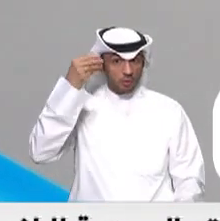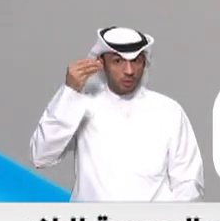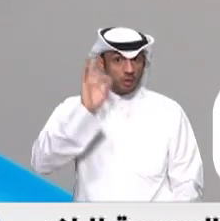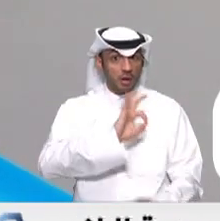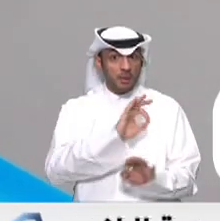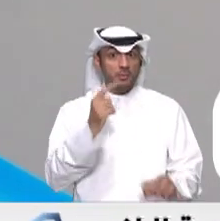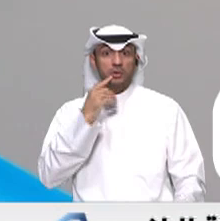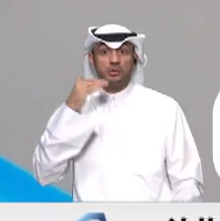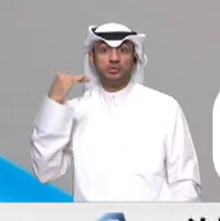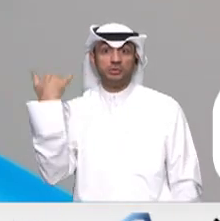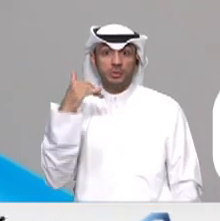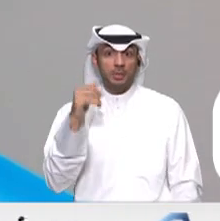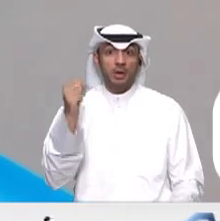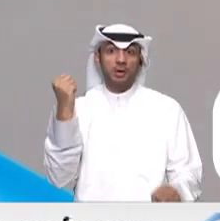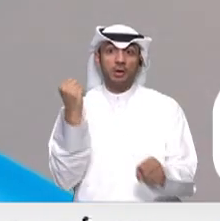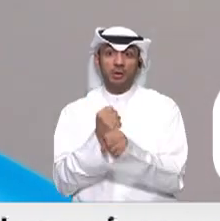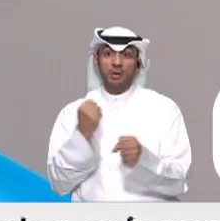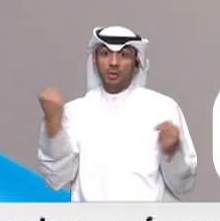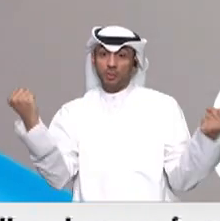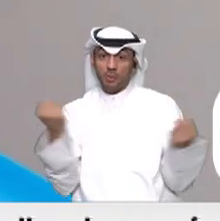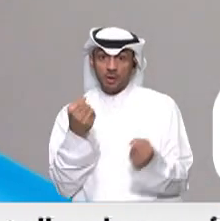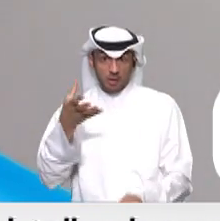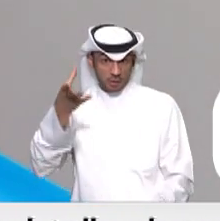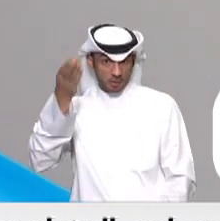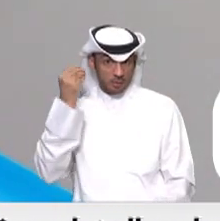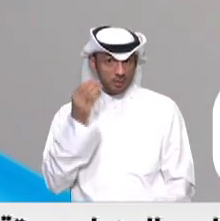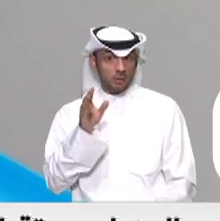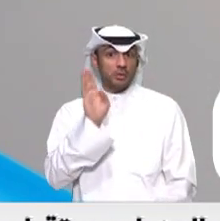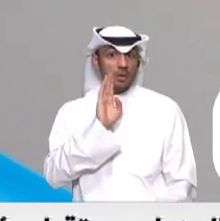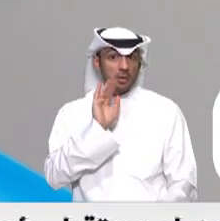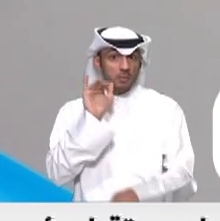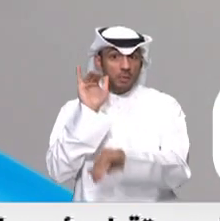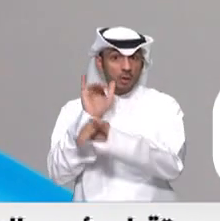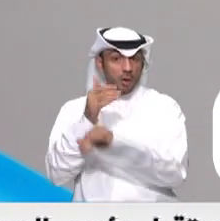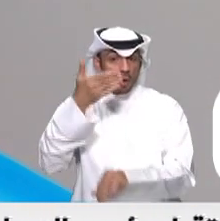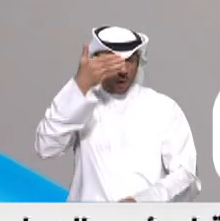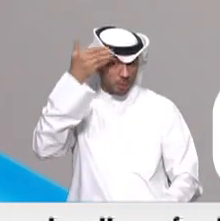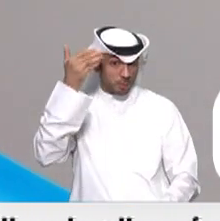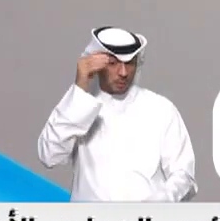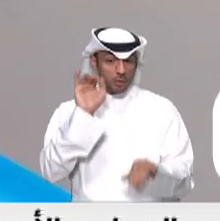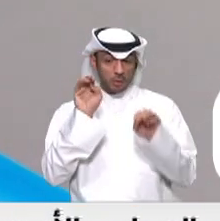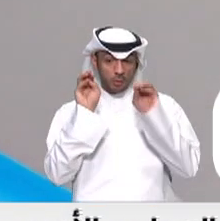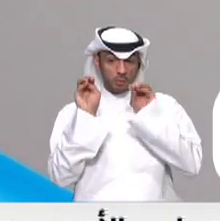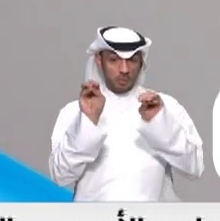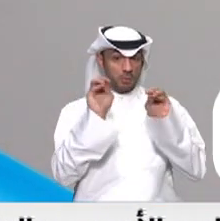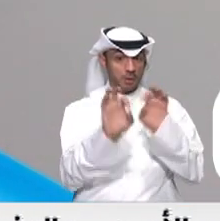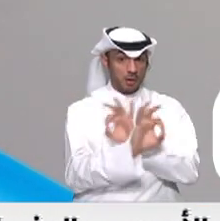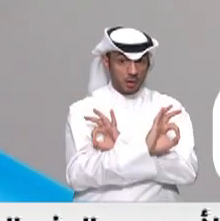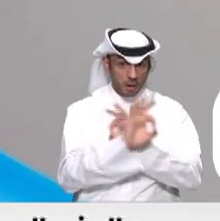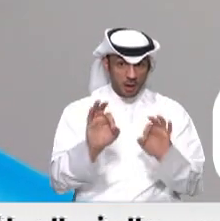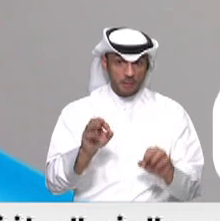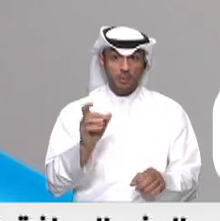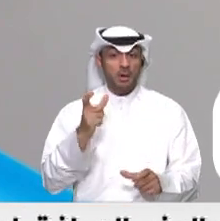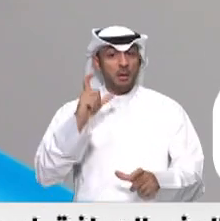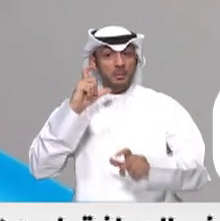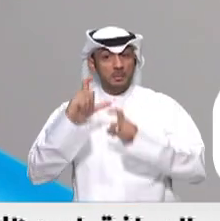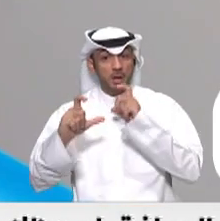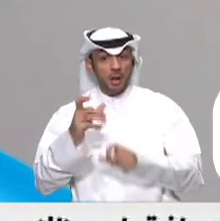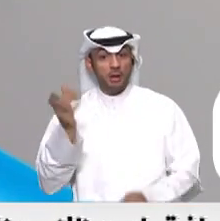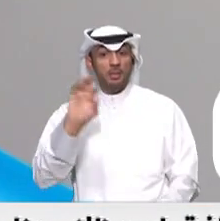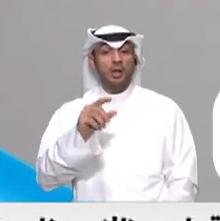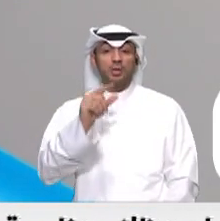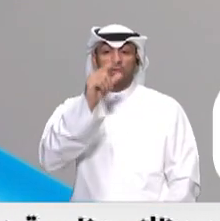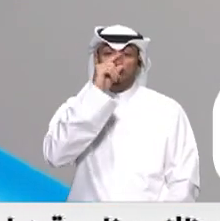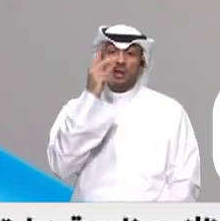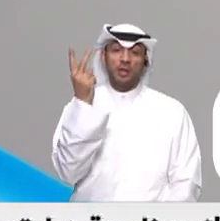عبر إشراكهم في ورش فنية متخصصة تحت إشراف الخبراء والمختصين من قبل بنك وربا ومركز الابتكار في مركز دبي المالي